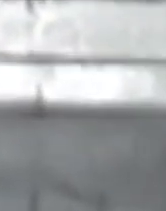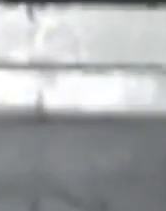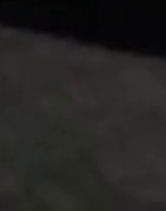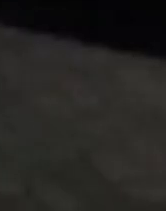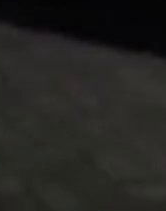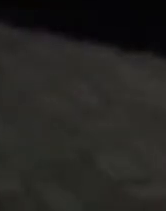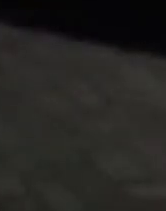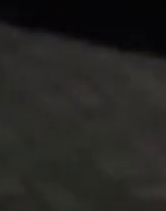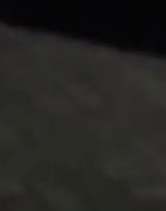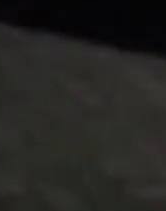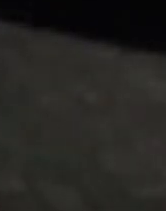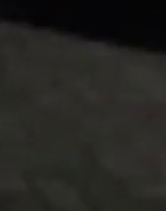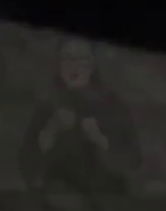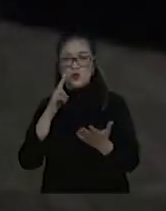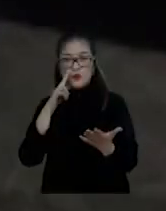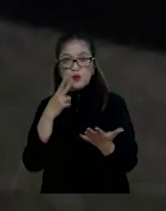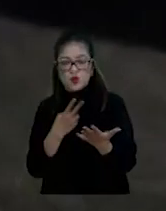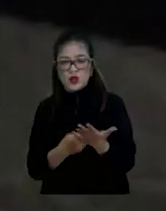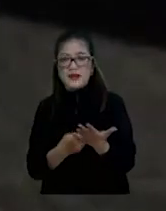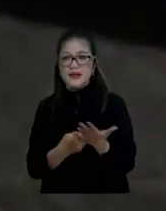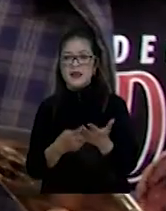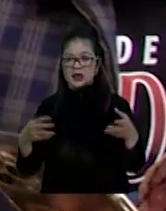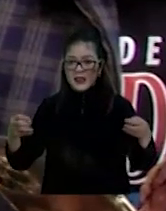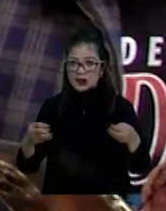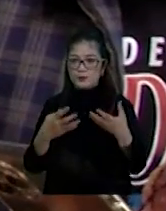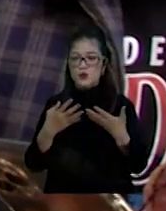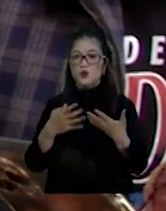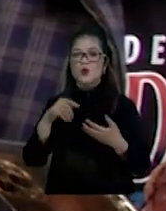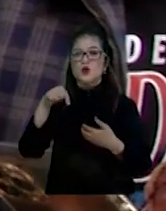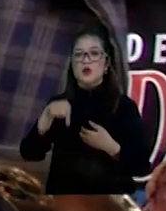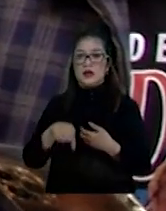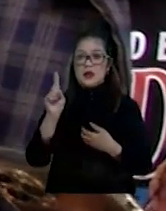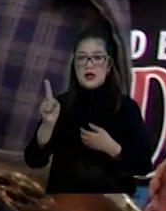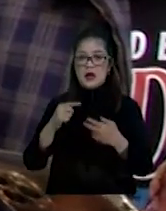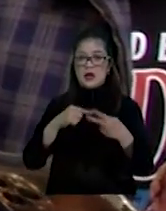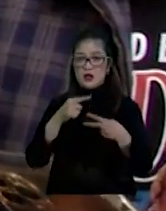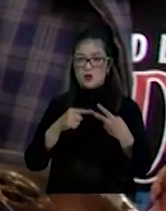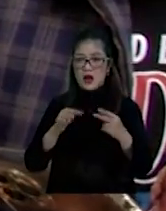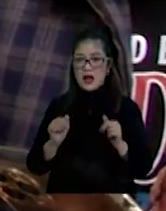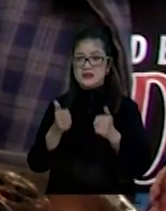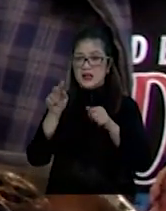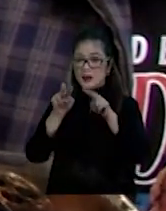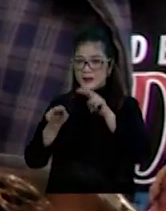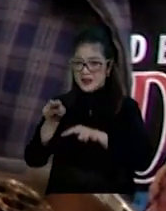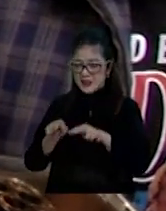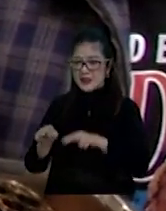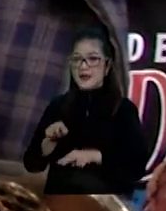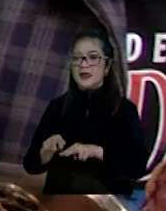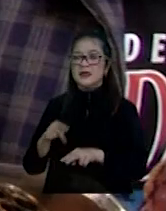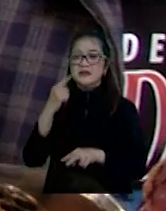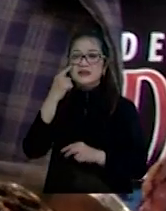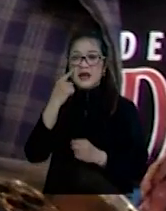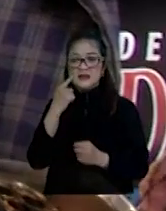antara bukti-bukti material yang kami temui di lapangan, kemudian hasil penyelidikan secara deduktif, keterangan saksi yang kita